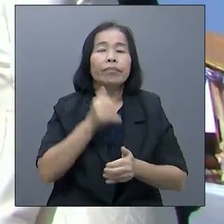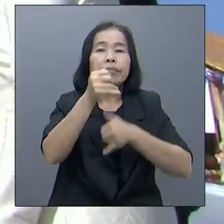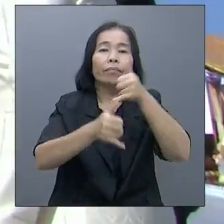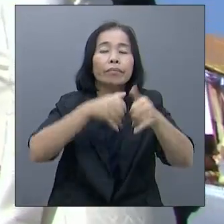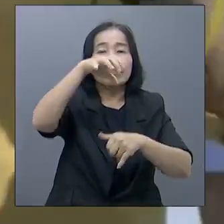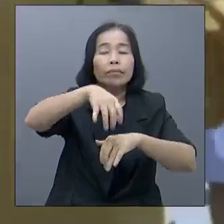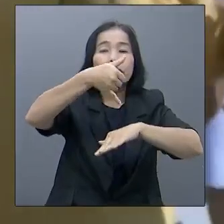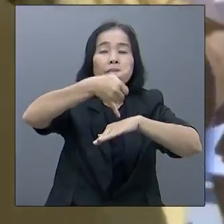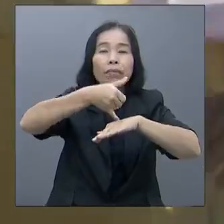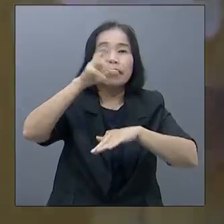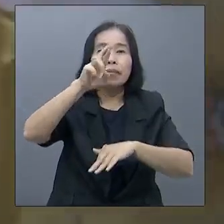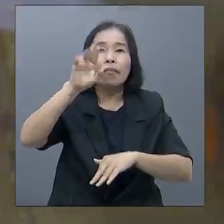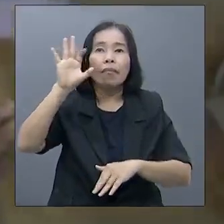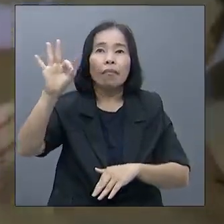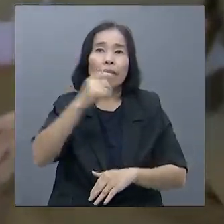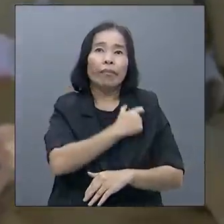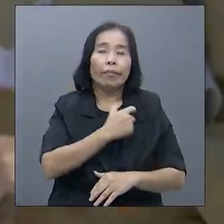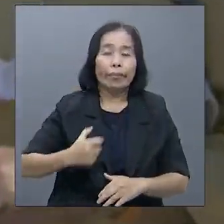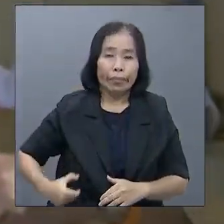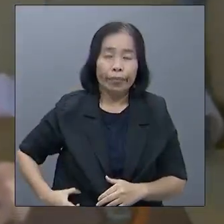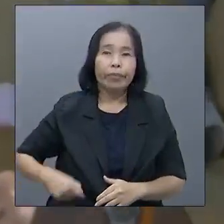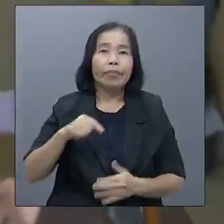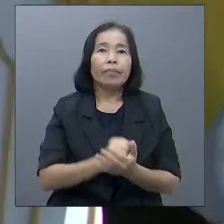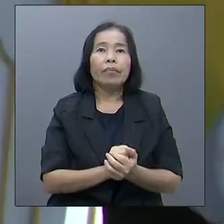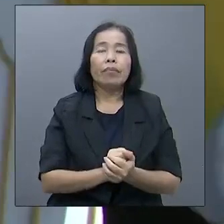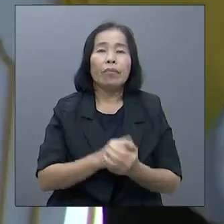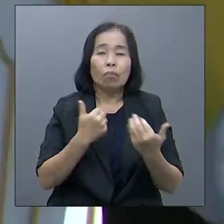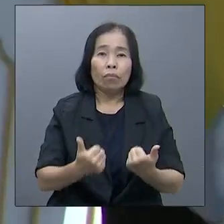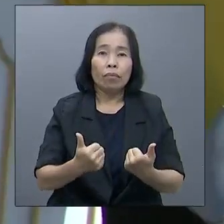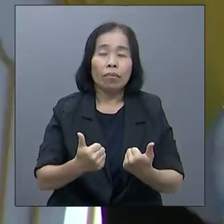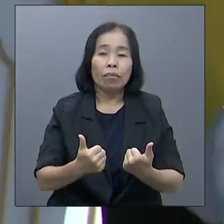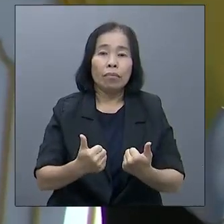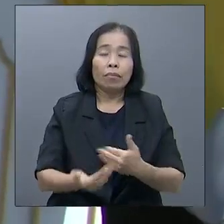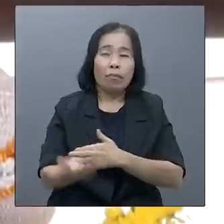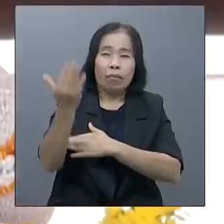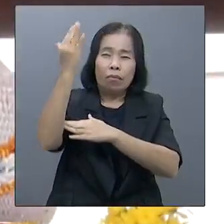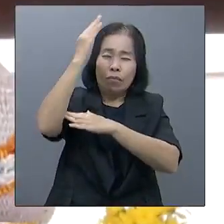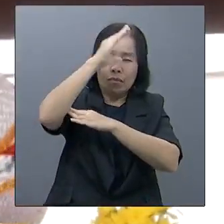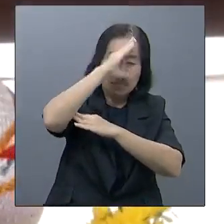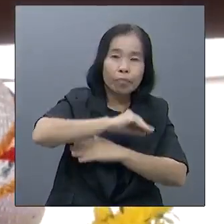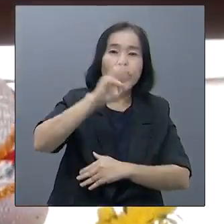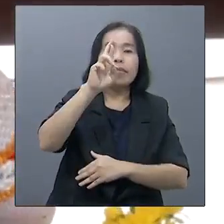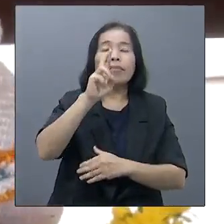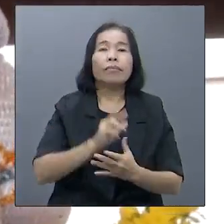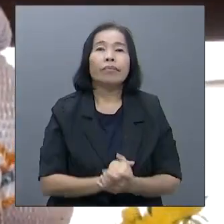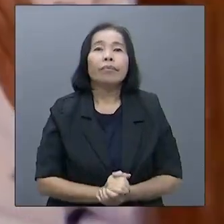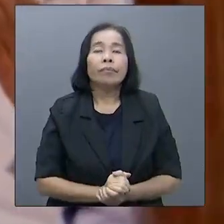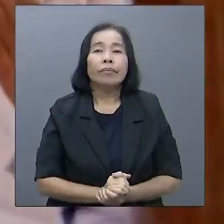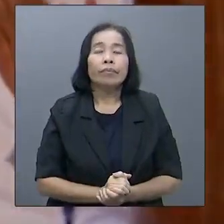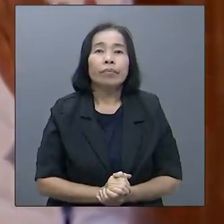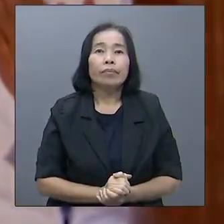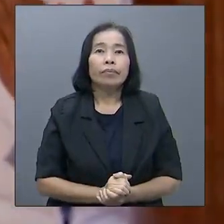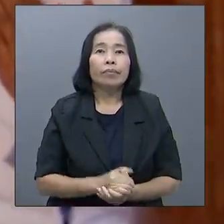มหาภูมิพลอดุลยเดชมหาราชบรมนาถบพิตรได้จนถึงเที่ยงคืนวันนี้ค่ะส่วนลาอนุสารีท้าว